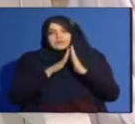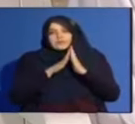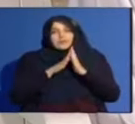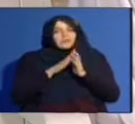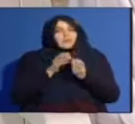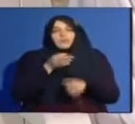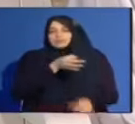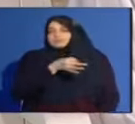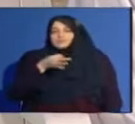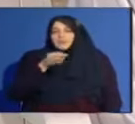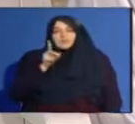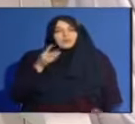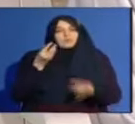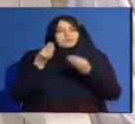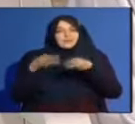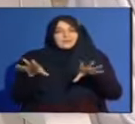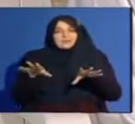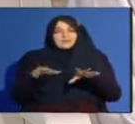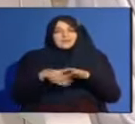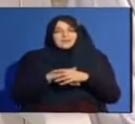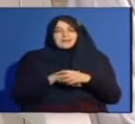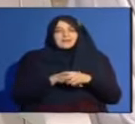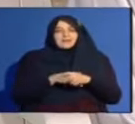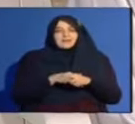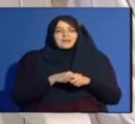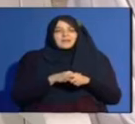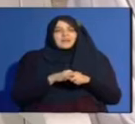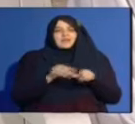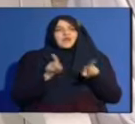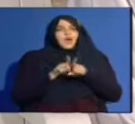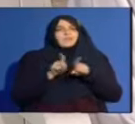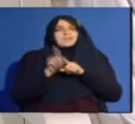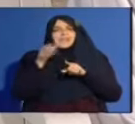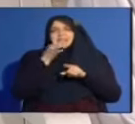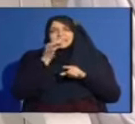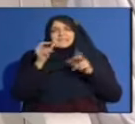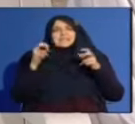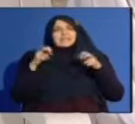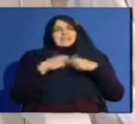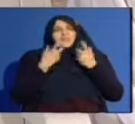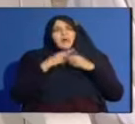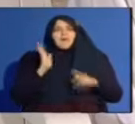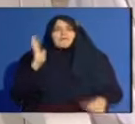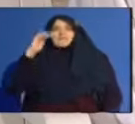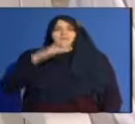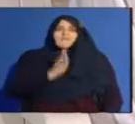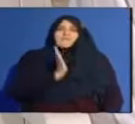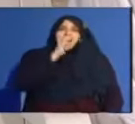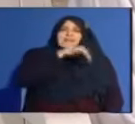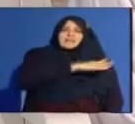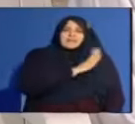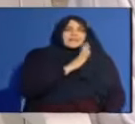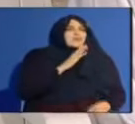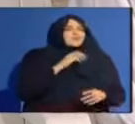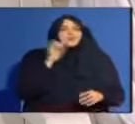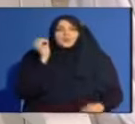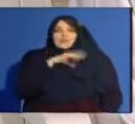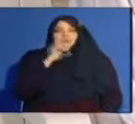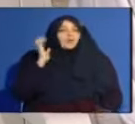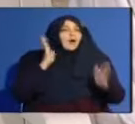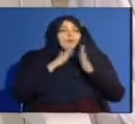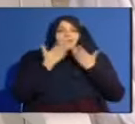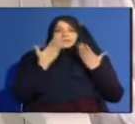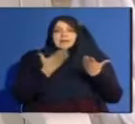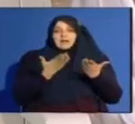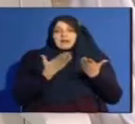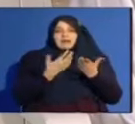حتما وتنهار أمام تلك الموجات الكبيرة التي تواجهها يوميا. يوميا